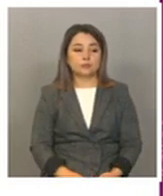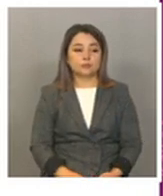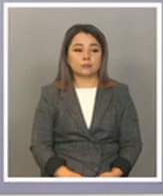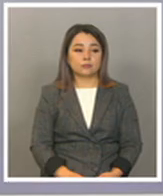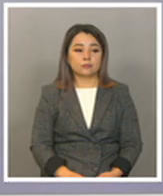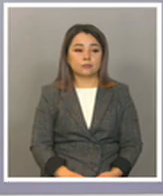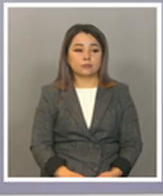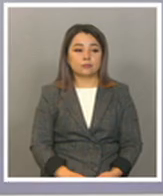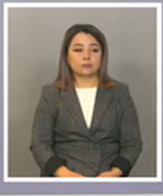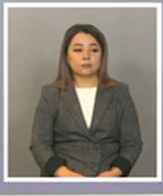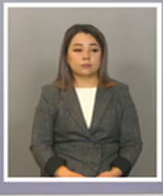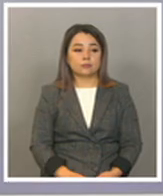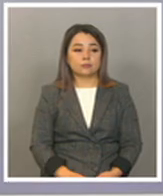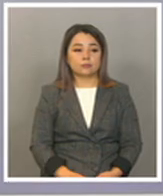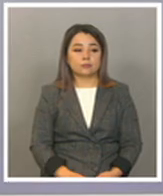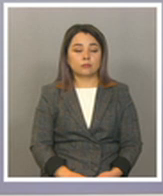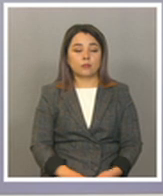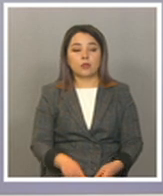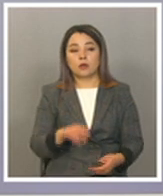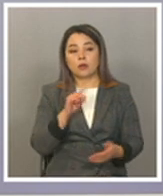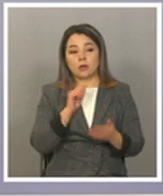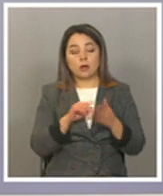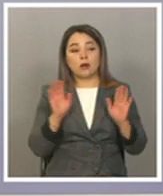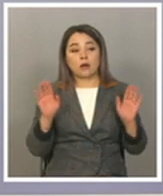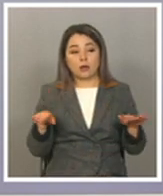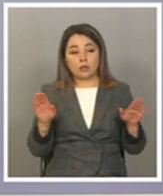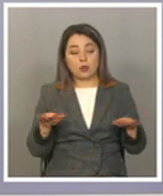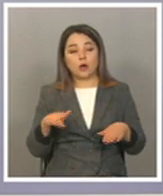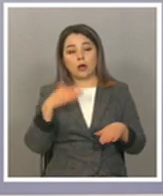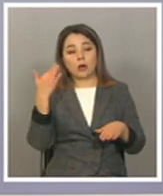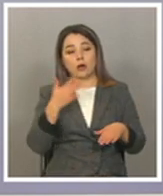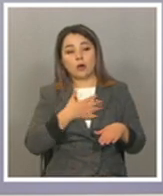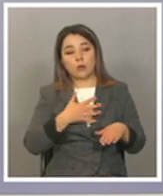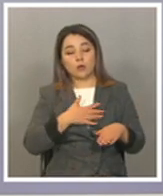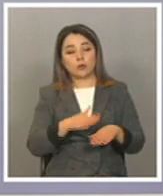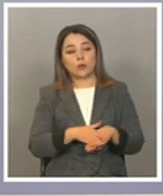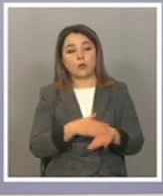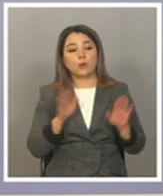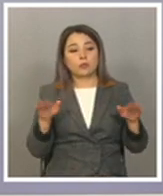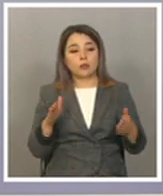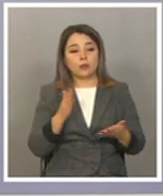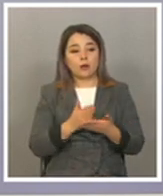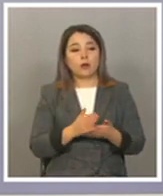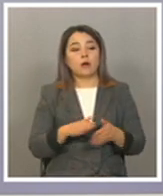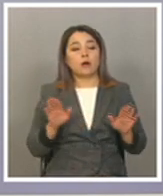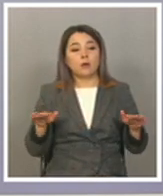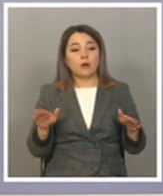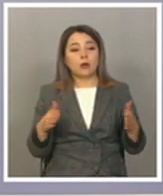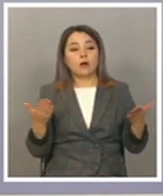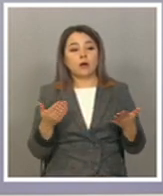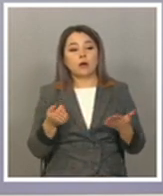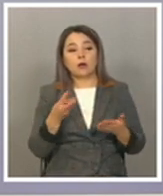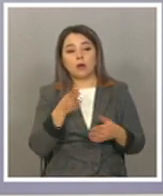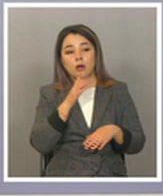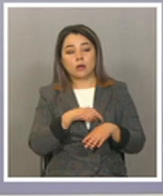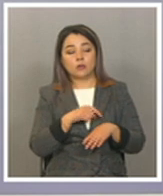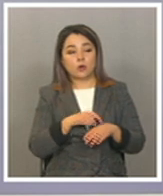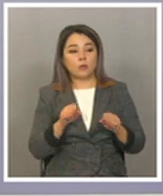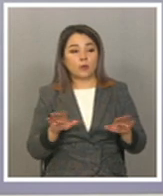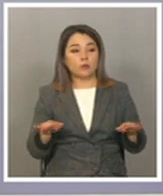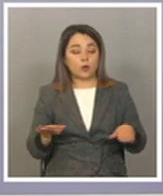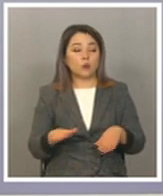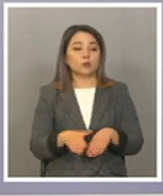пысықтауыш. Қарлығаш ауада ұзақ ұша алады. Қарлығаш ауада қанша ұша алады?